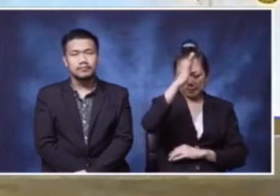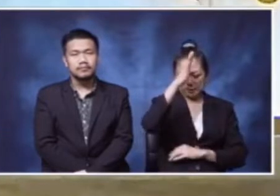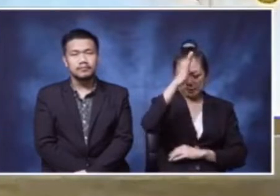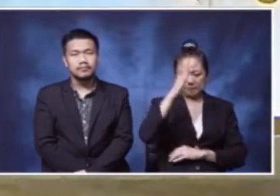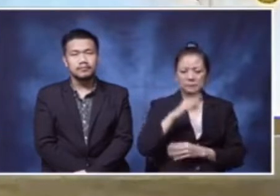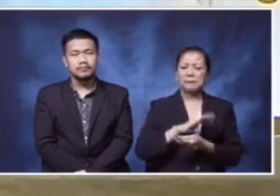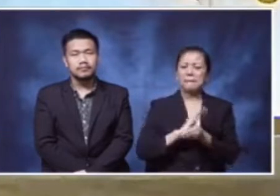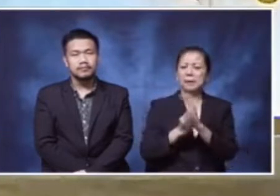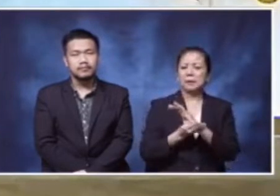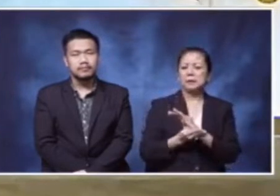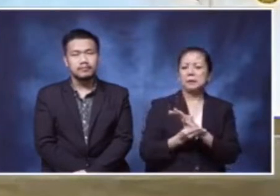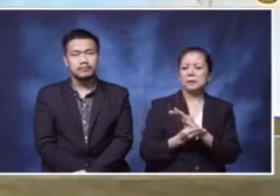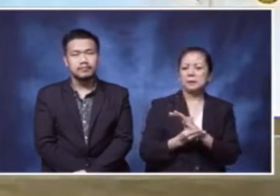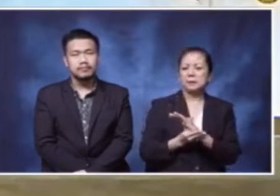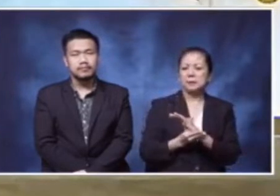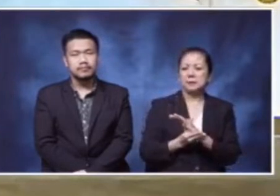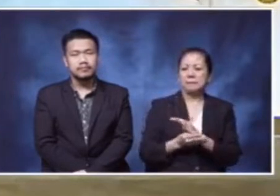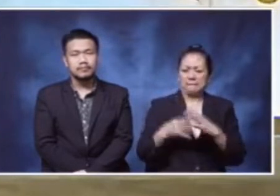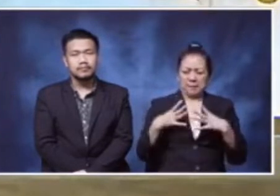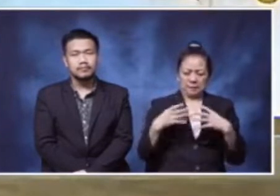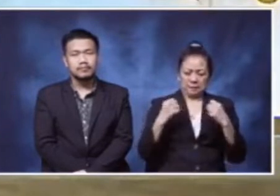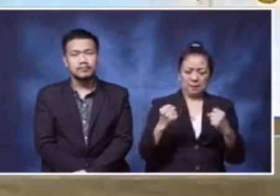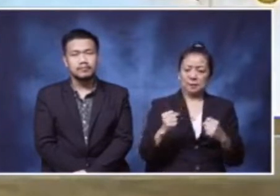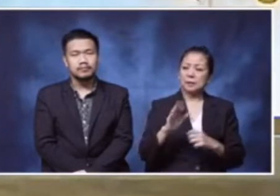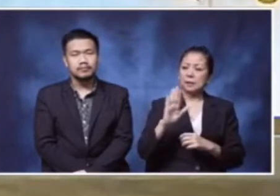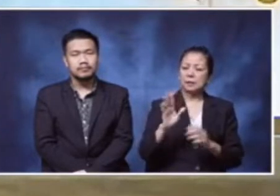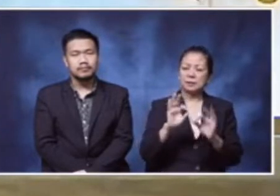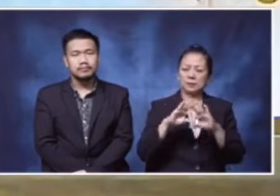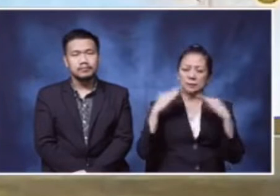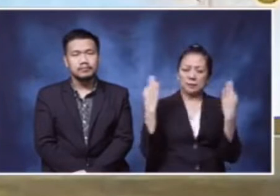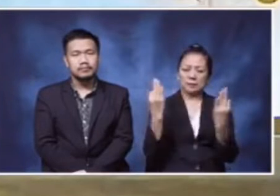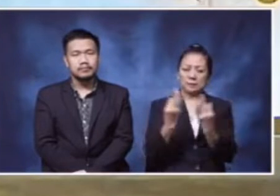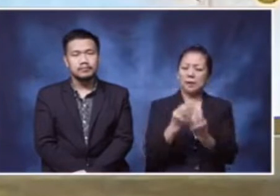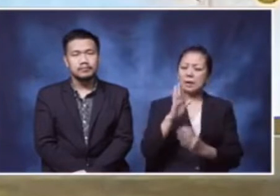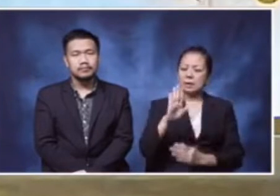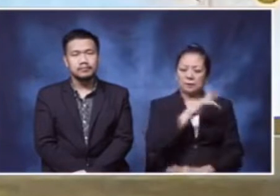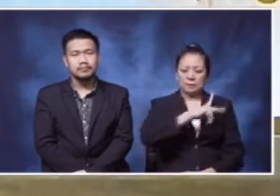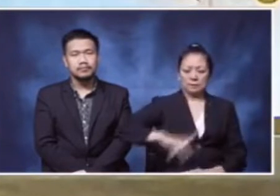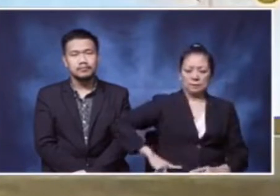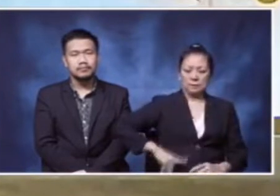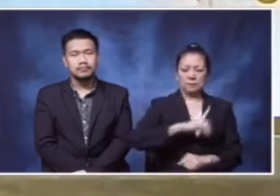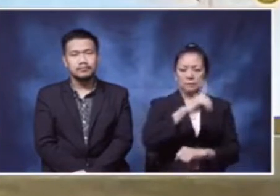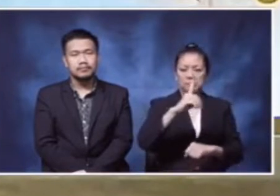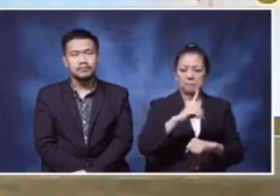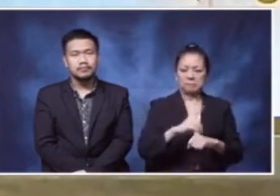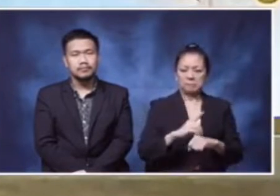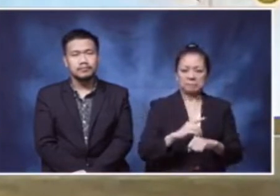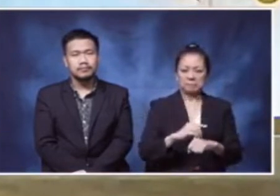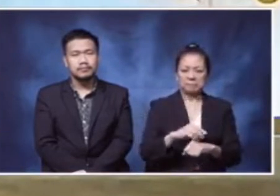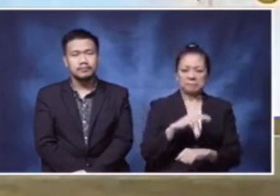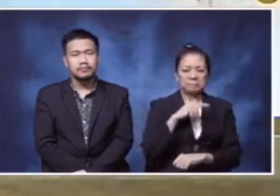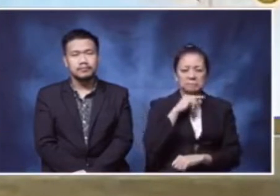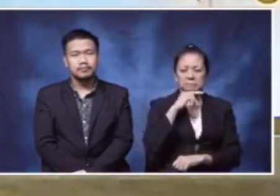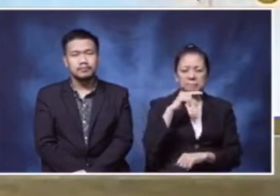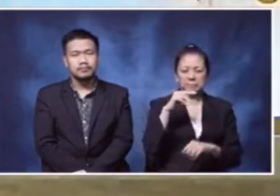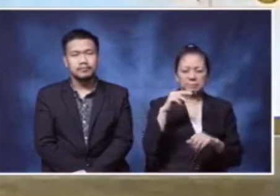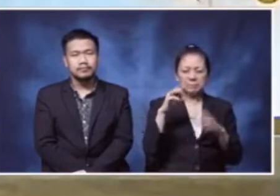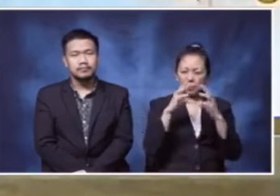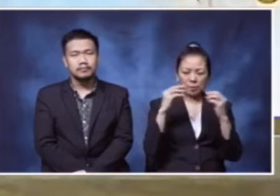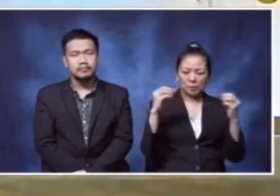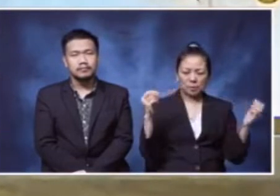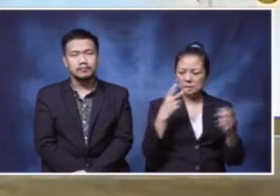Magiging matatag ang iyong sambahayan. Ang iyong kahari-ay hindi mawawaglit sa aking paningin